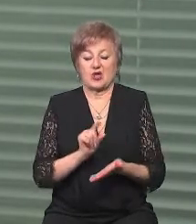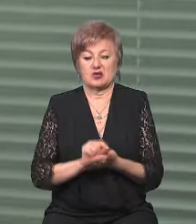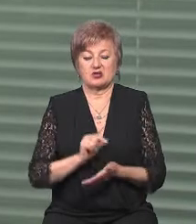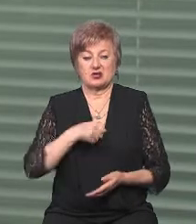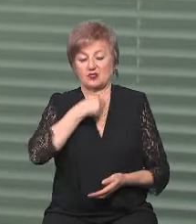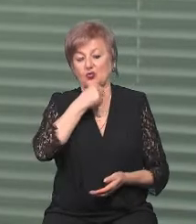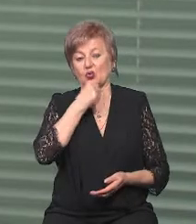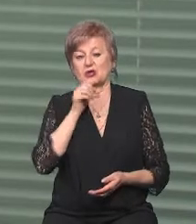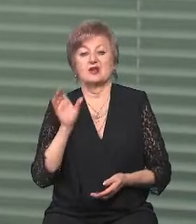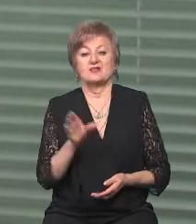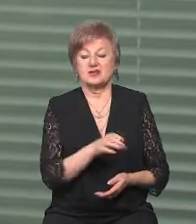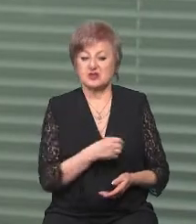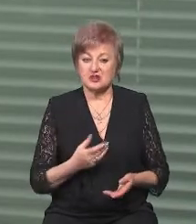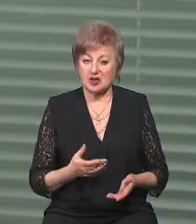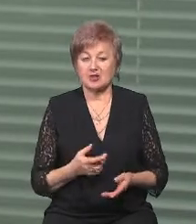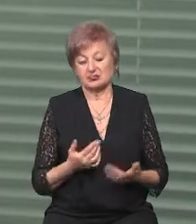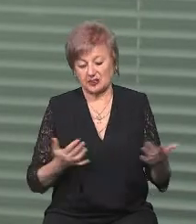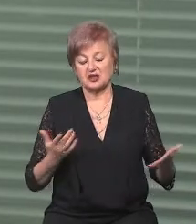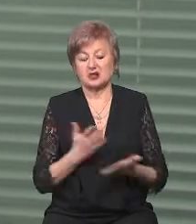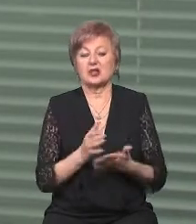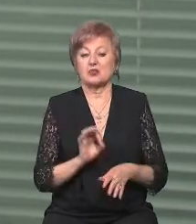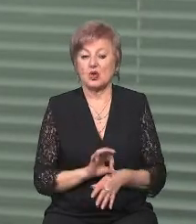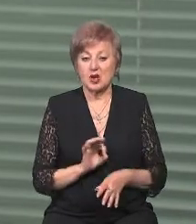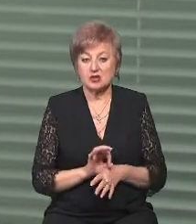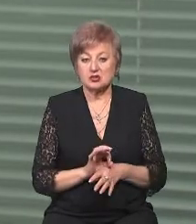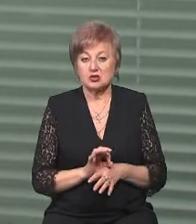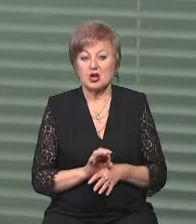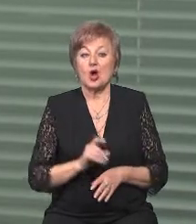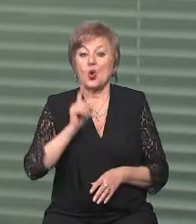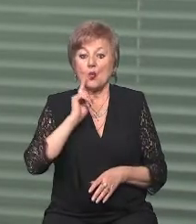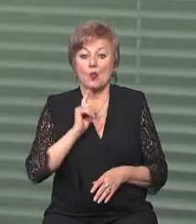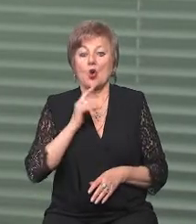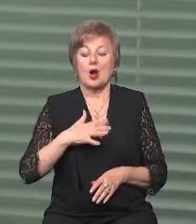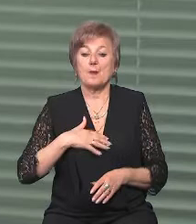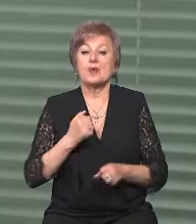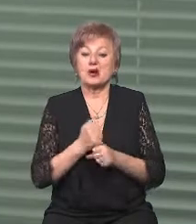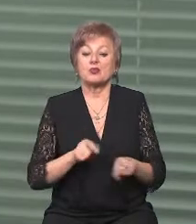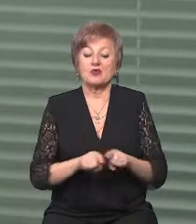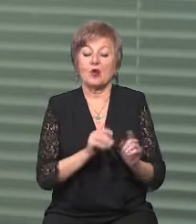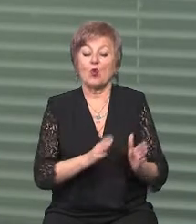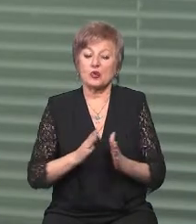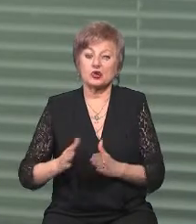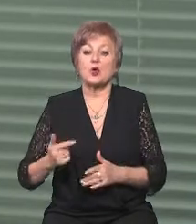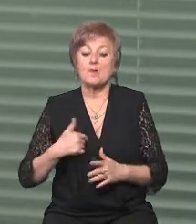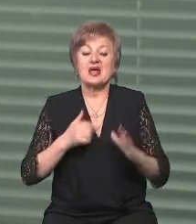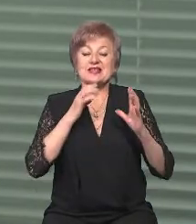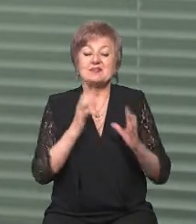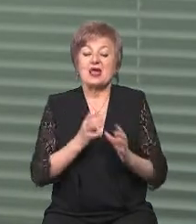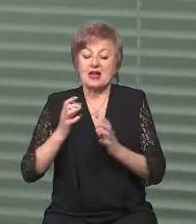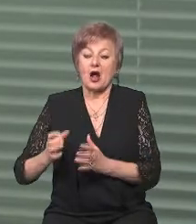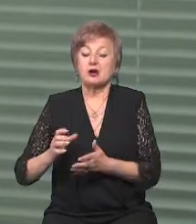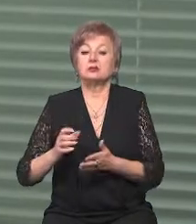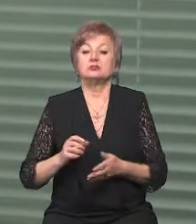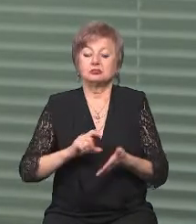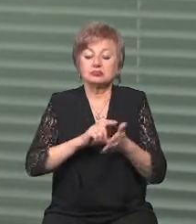які мають свою нозологію в захворюваннях. І поки що ми працюємо в такому режимі, що ми зберігаємо